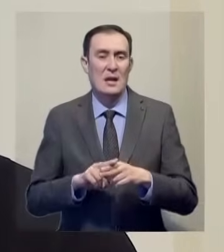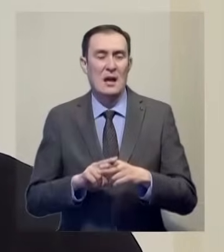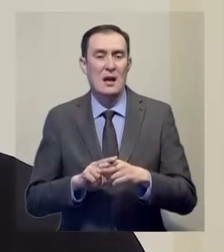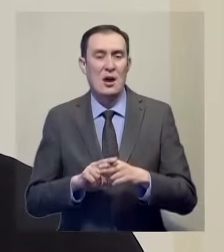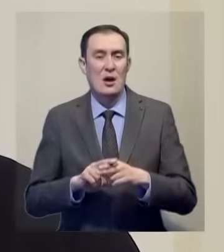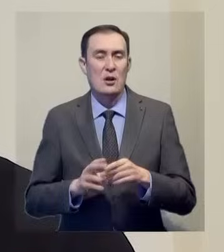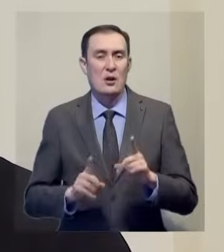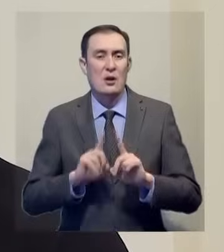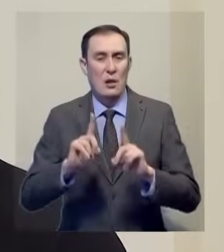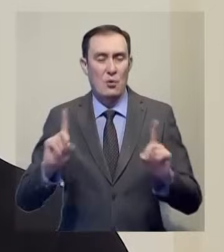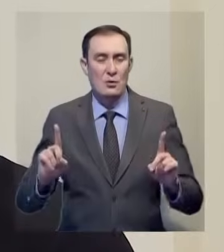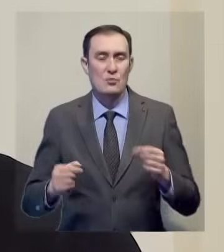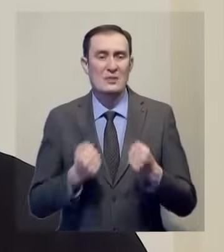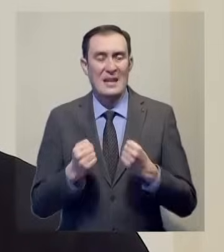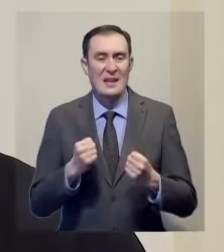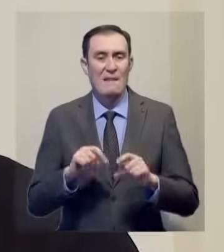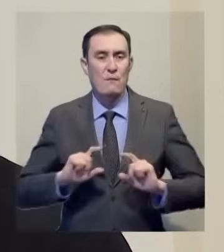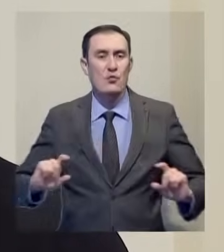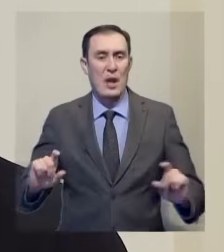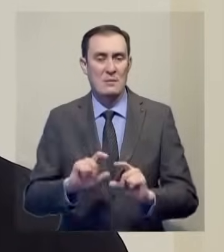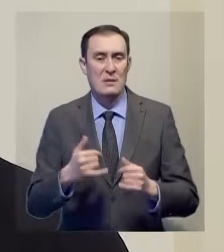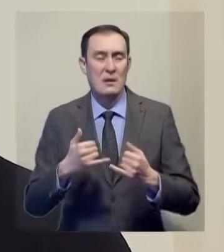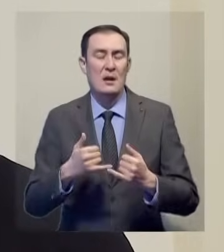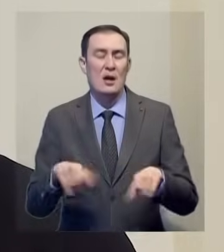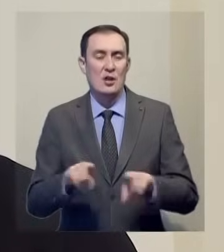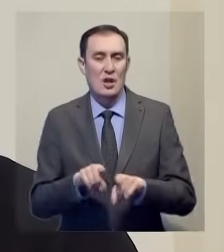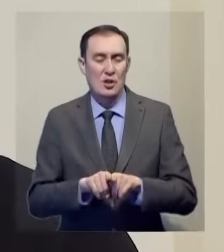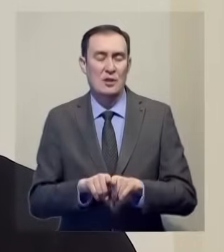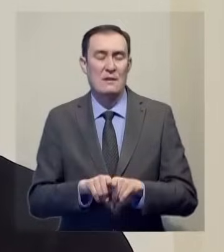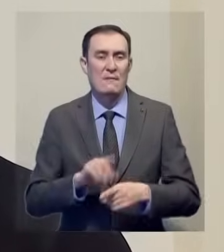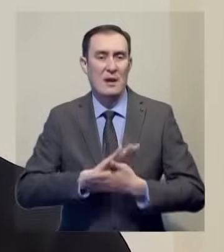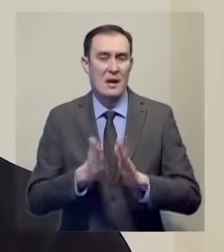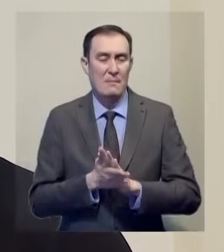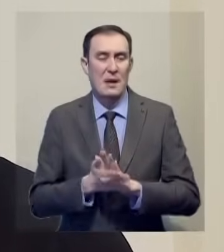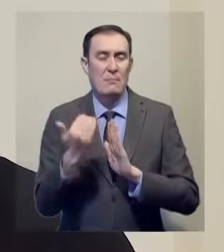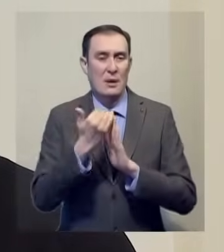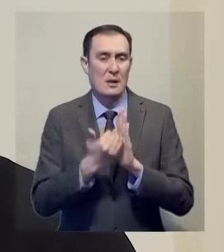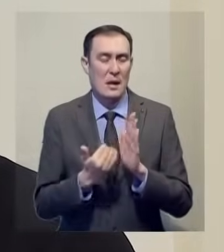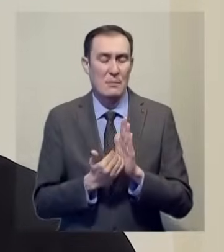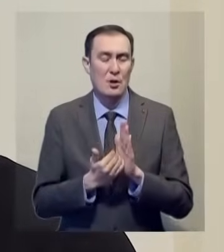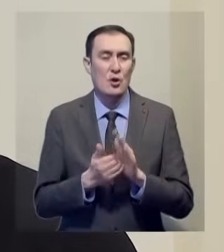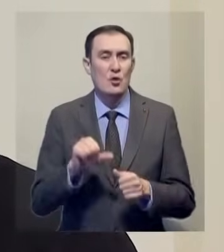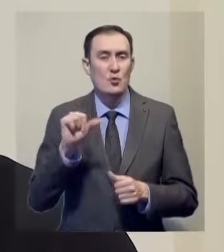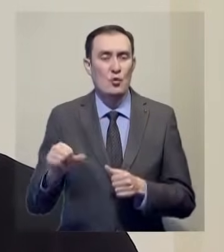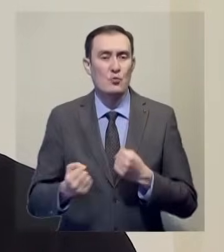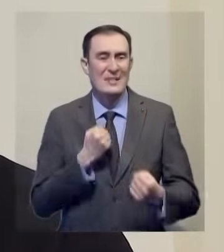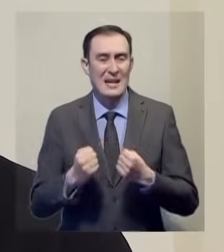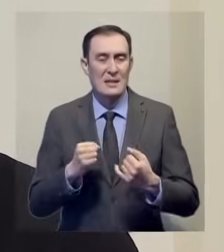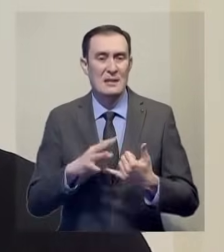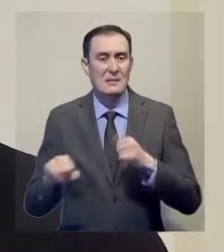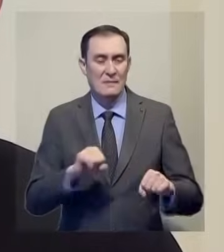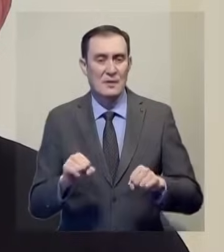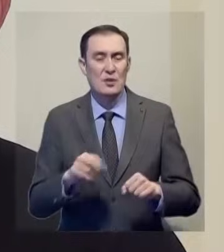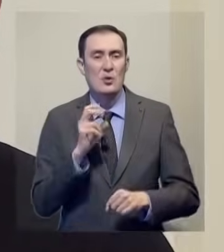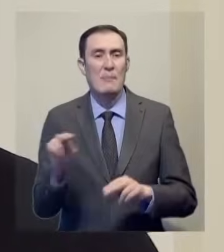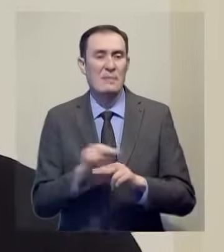колонны, ригель, усиление фундамента. Также в рамках данной программы, помимо сейсмоусиления, проводится и